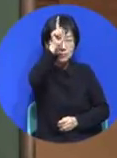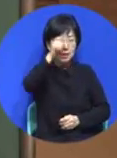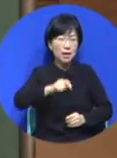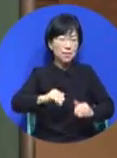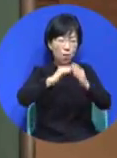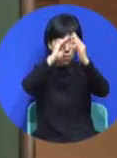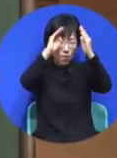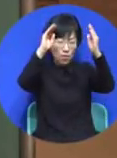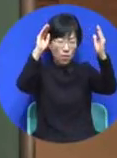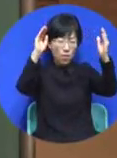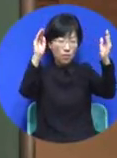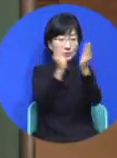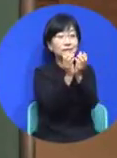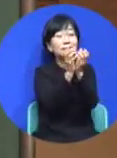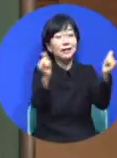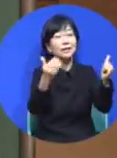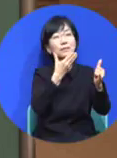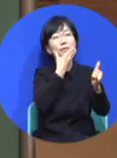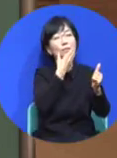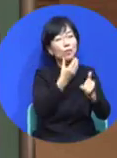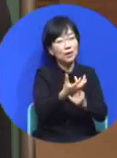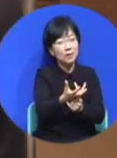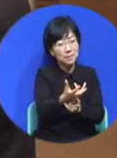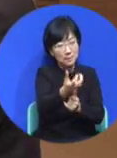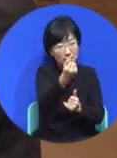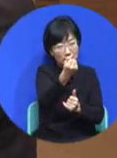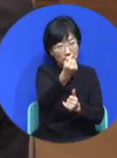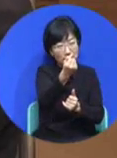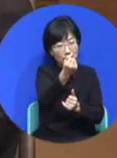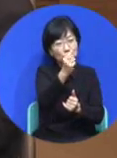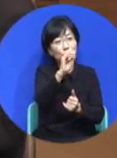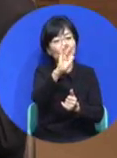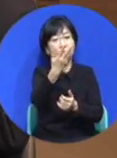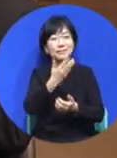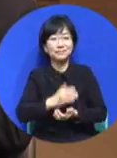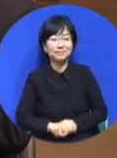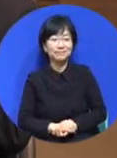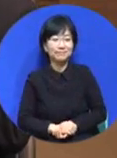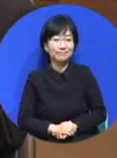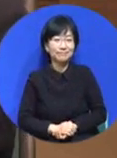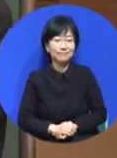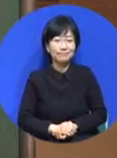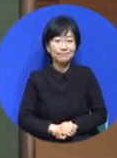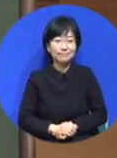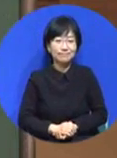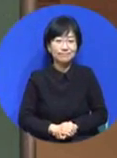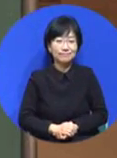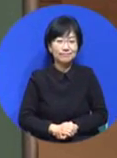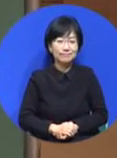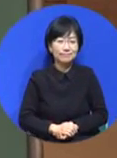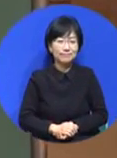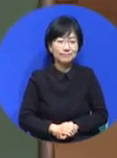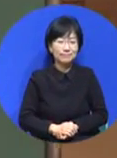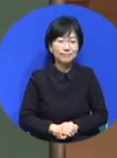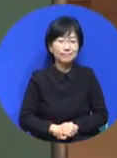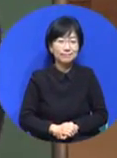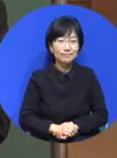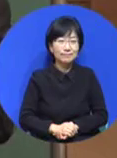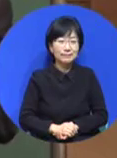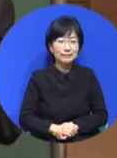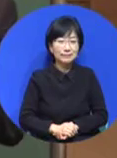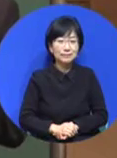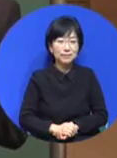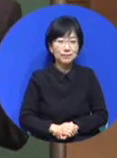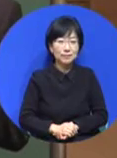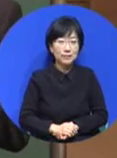것이다. And through your offspring, all nations on earth will be blessed. 목표는 이겁니다. This is the goal. 앞에 뭐 복잡한 건 많이 있었는데 우리가